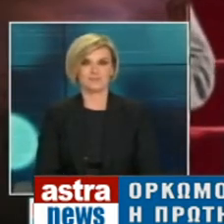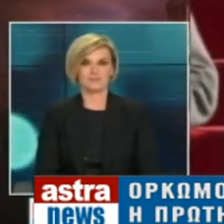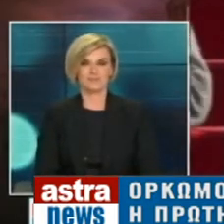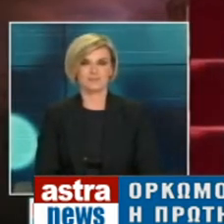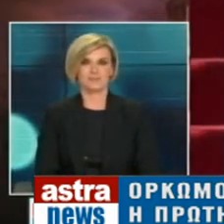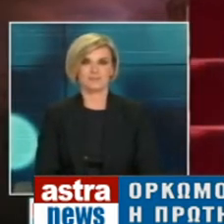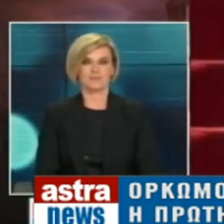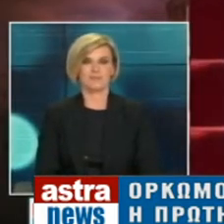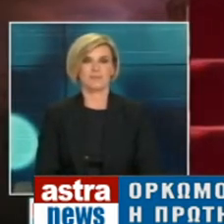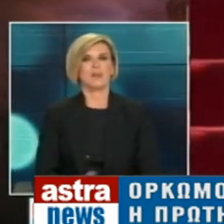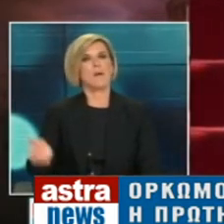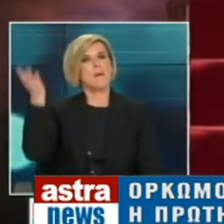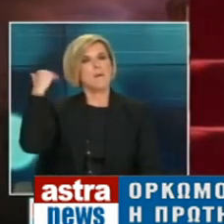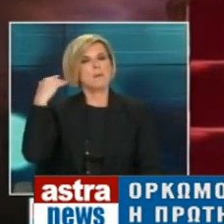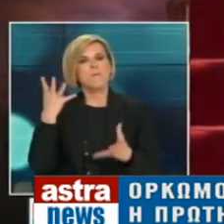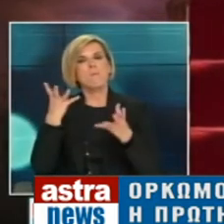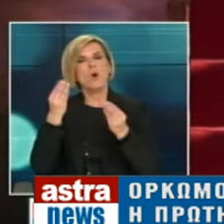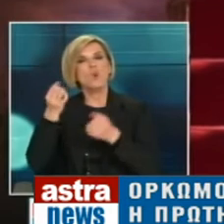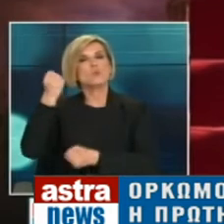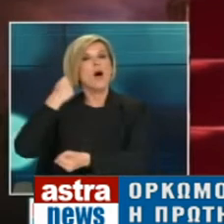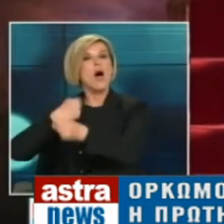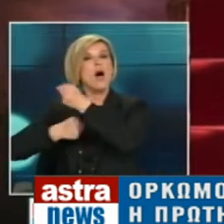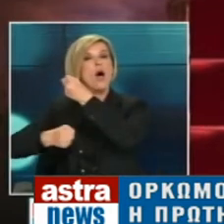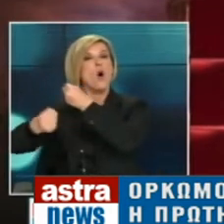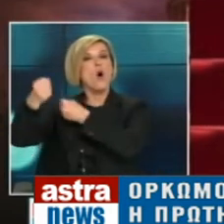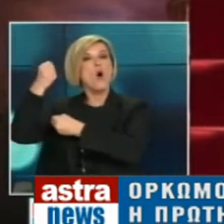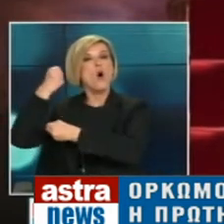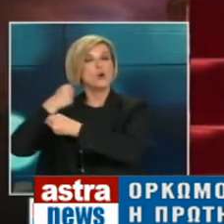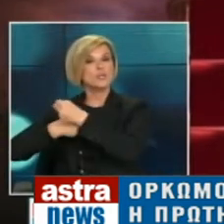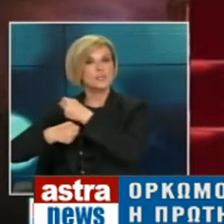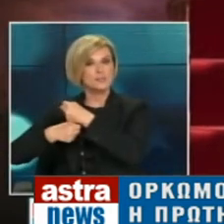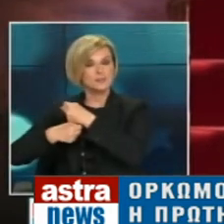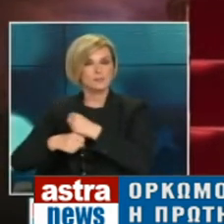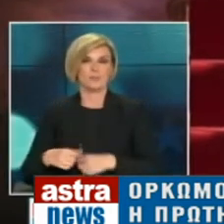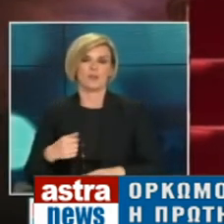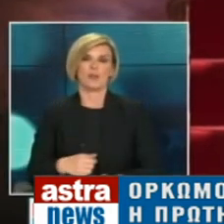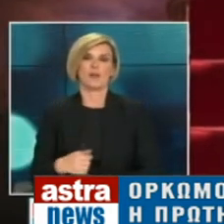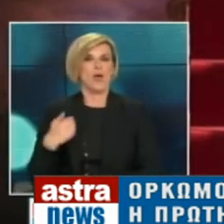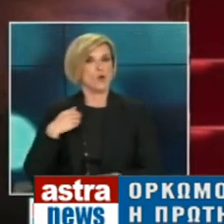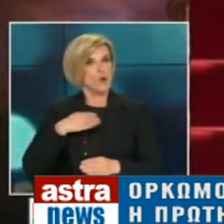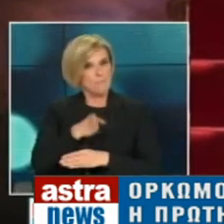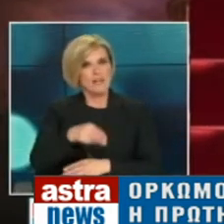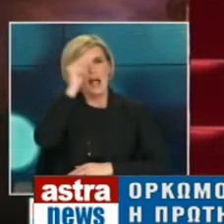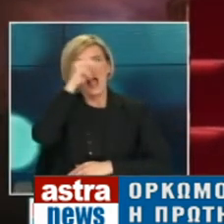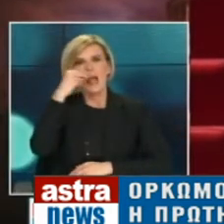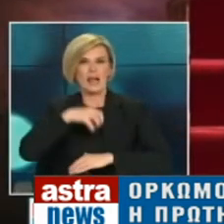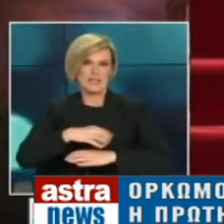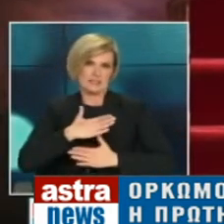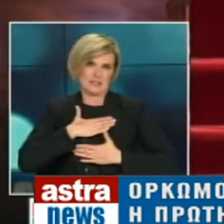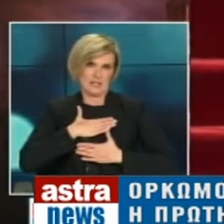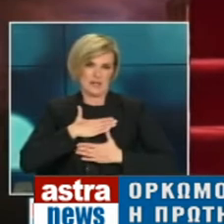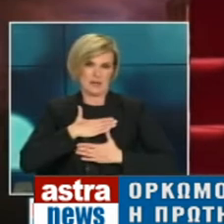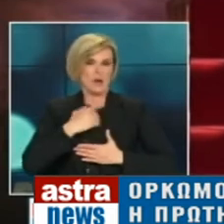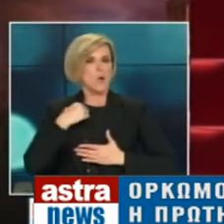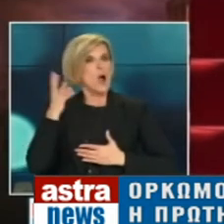Many centuries ago, πριν από πολλούς αιώνες, Saint Augustine, a saint of my church, στην εκκλησία μου λοιπόν, ακούστηκε